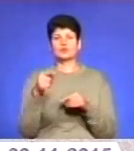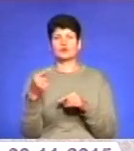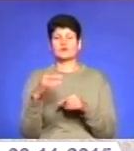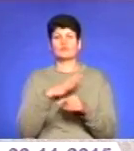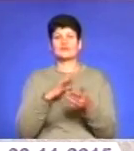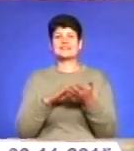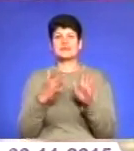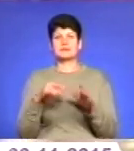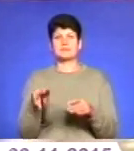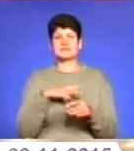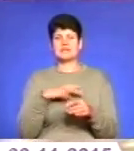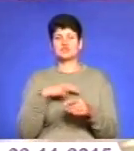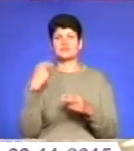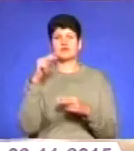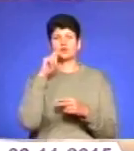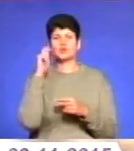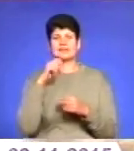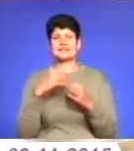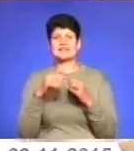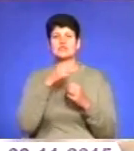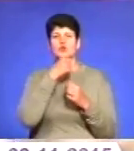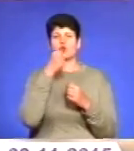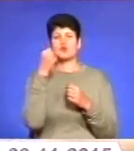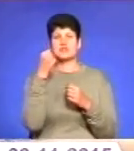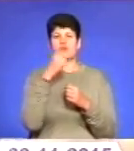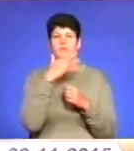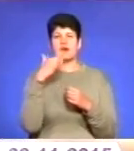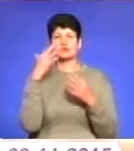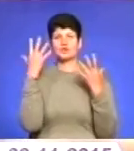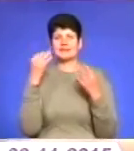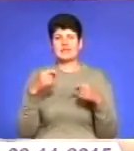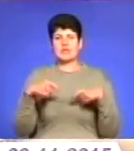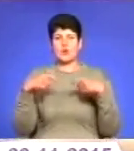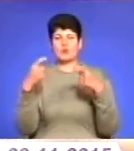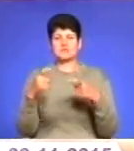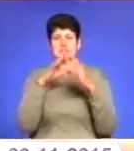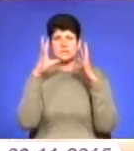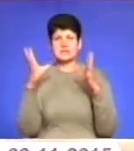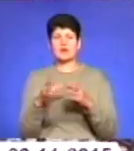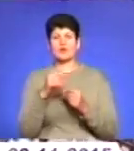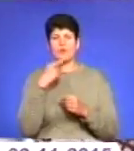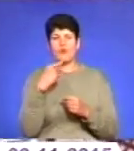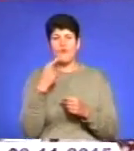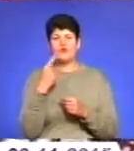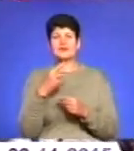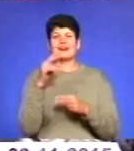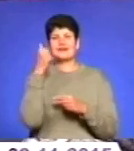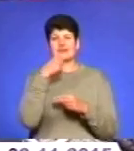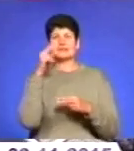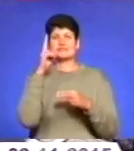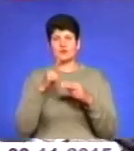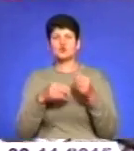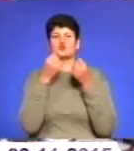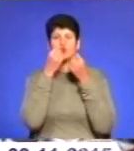стали срібними призерами чемпіонату України серед дорослих у багатоденній гонці. Загалом, каже Володимир Павелко, рік завершують із